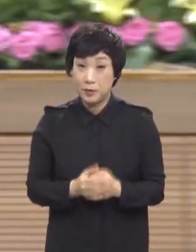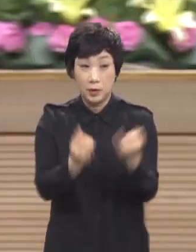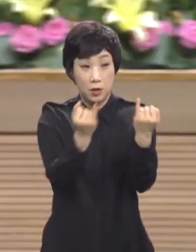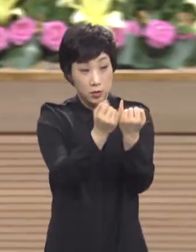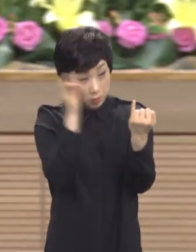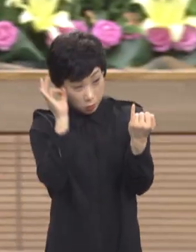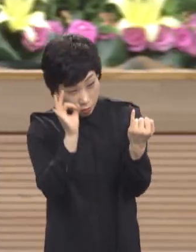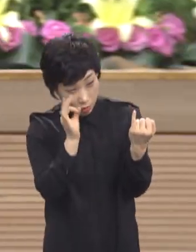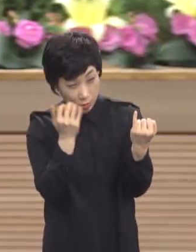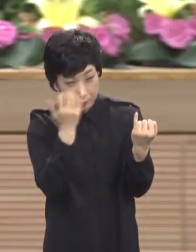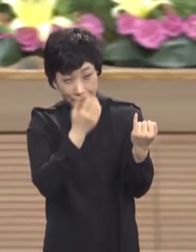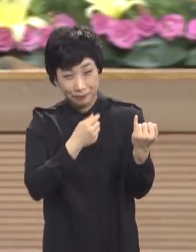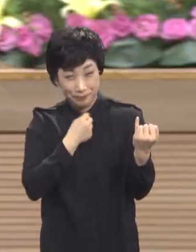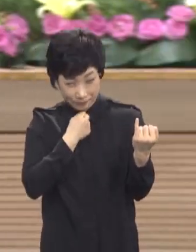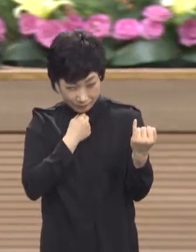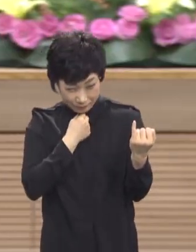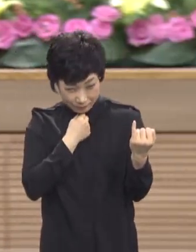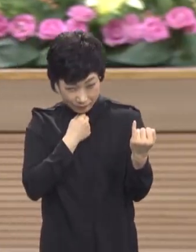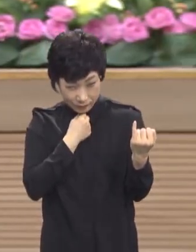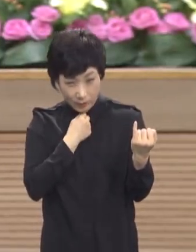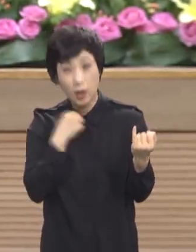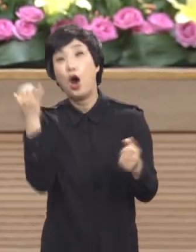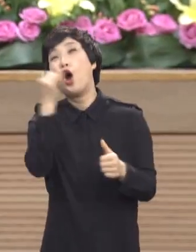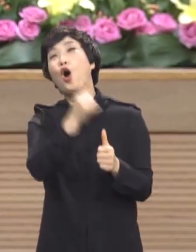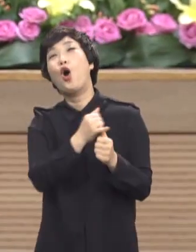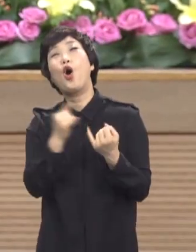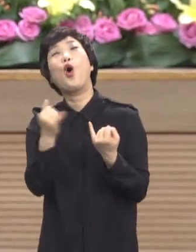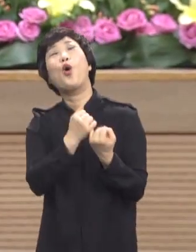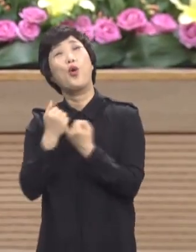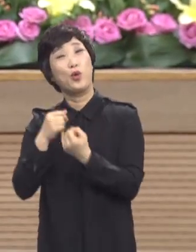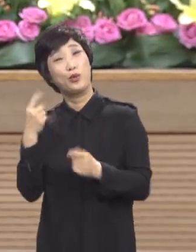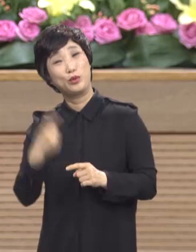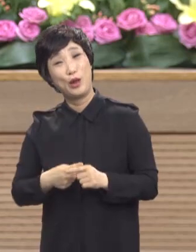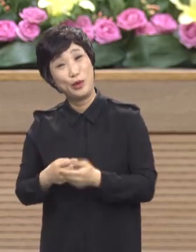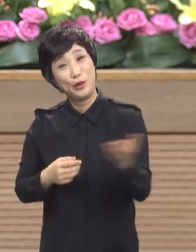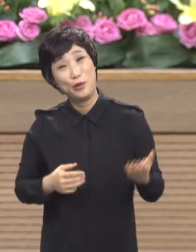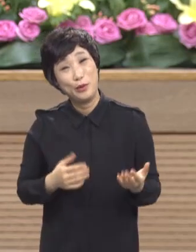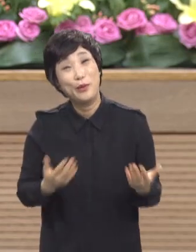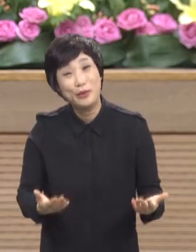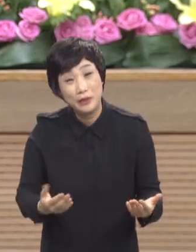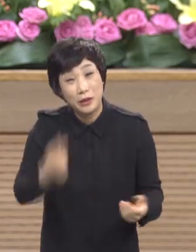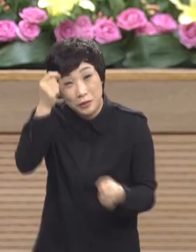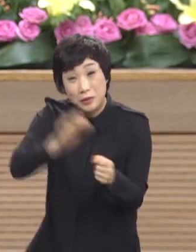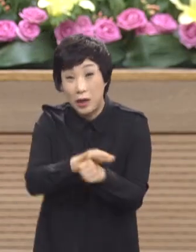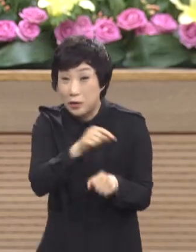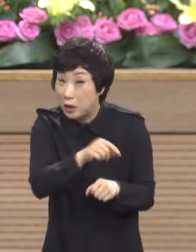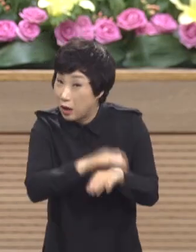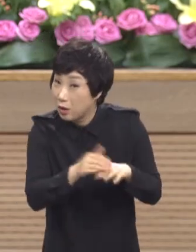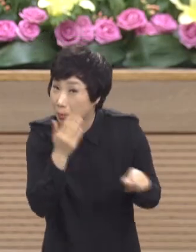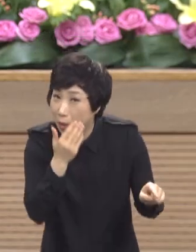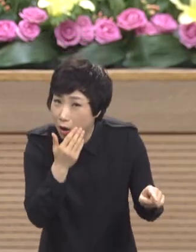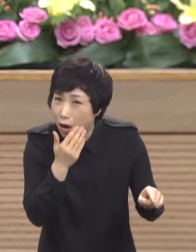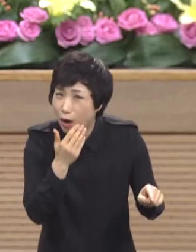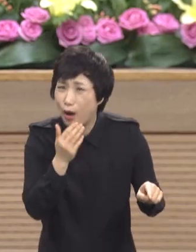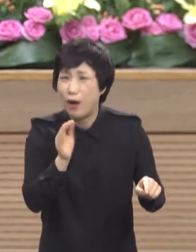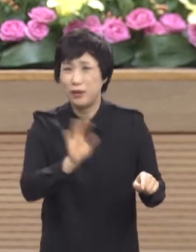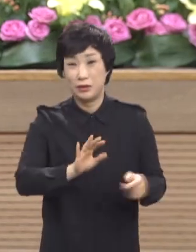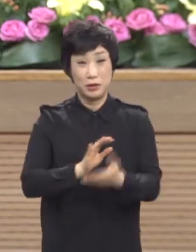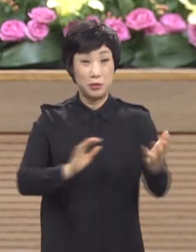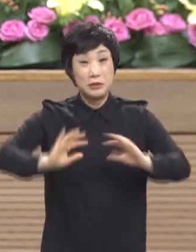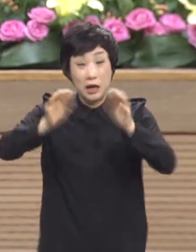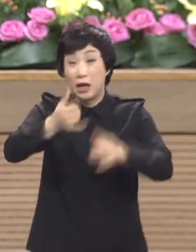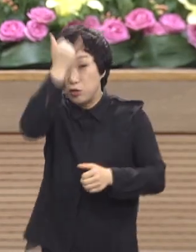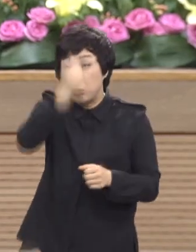여자를 보고 음욕만 품어도 간음이다 했으니 파괴주의로 이걸 해결할 수 있어. 세상